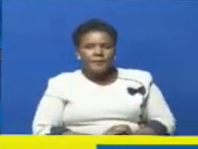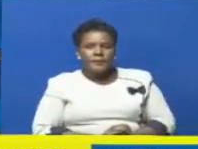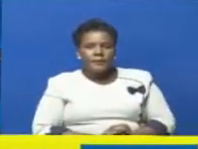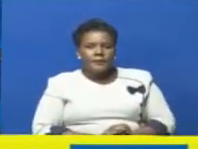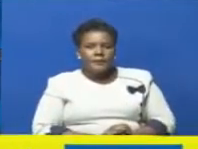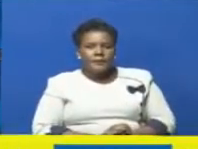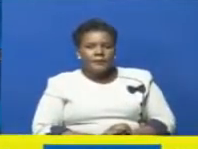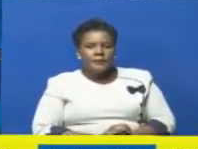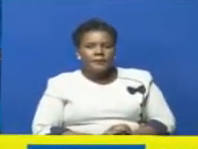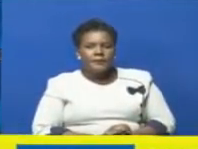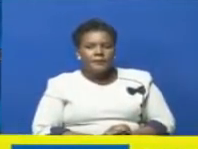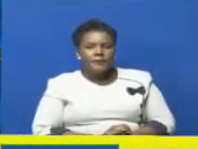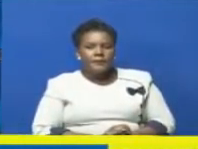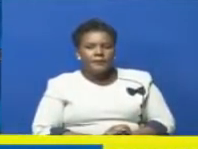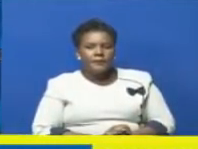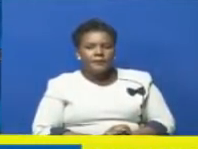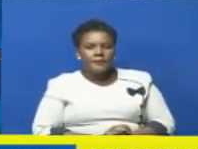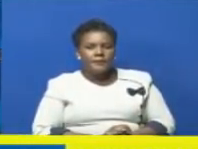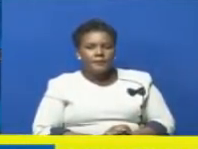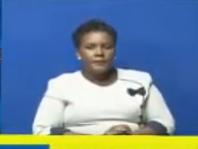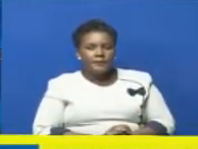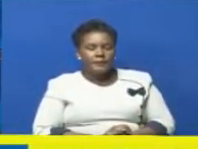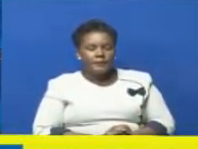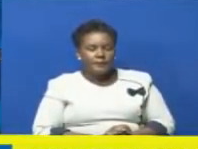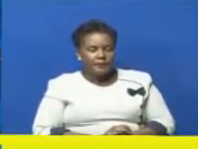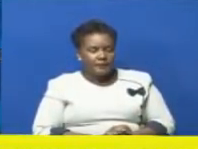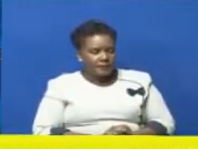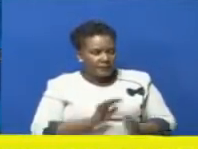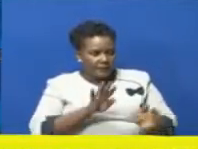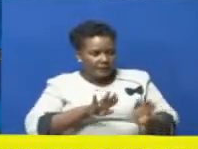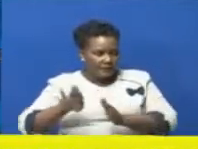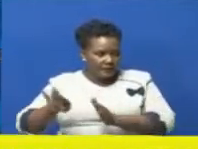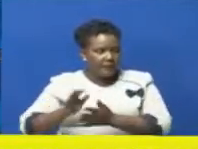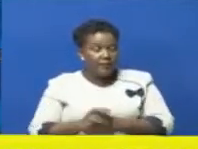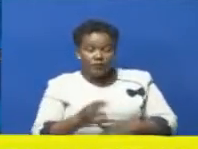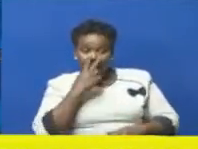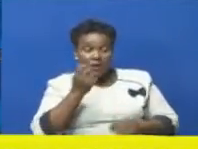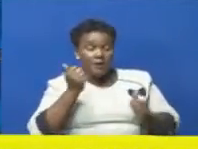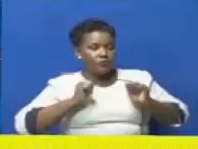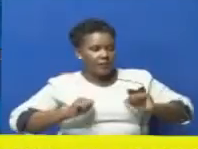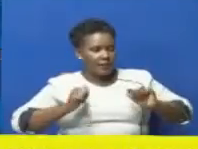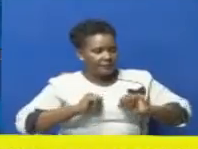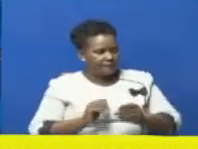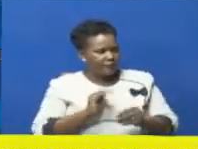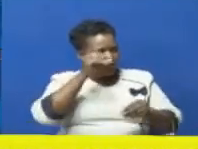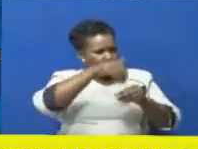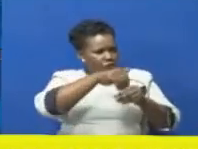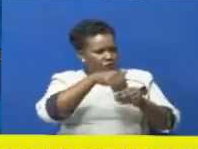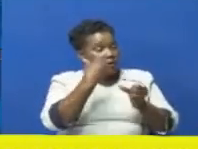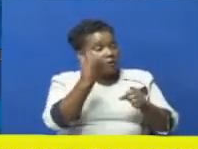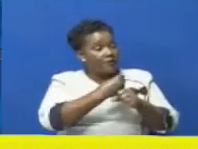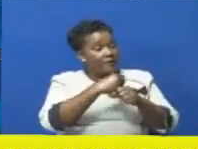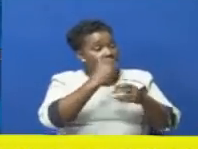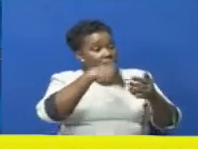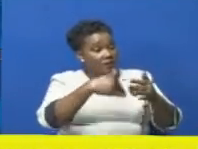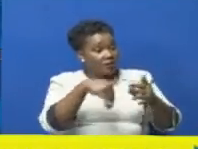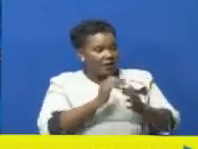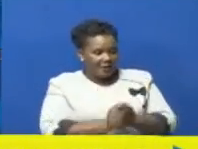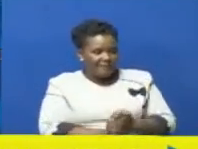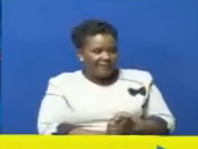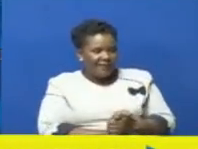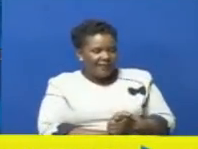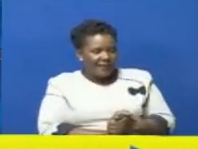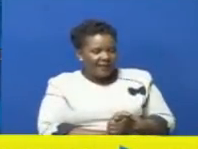huko kusini, lakini tuangazie utalii, ambapo ujumbe wa wafanyabiashara kutoka maonesho ya utalii ya Afrika Mashariki